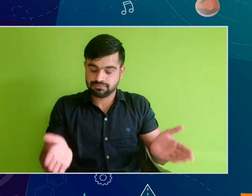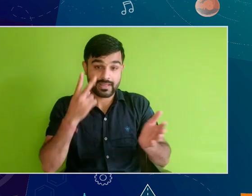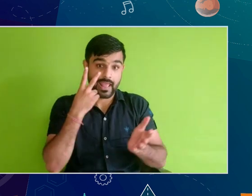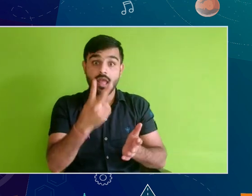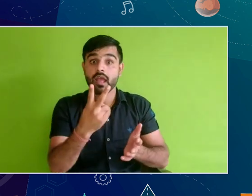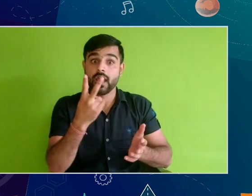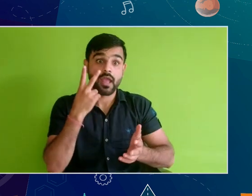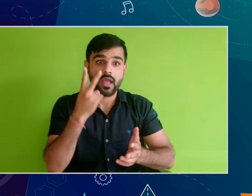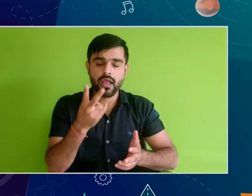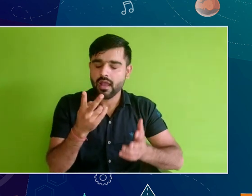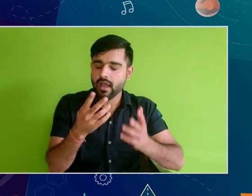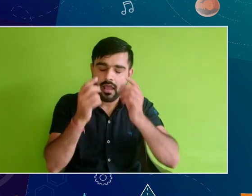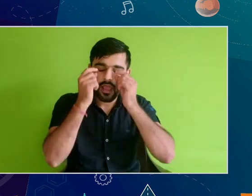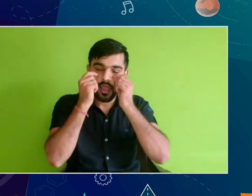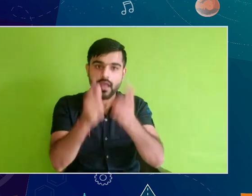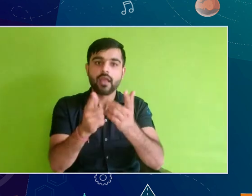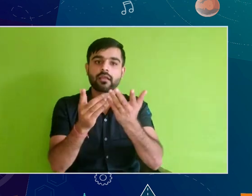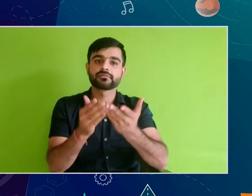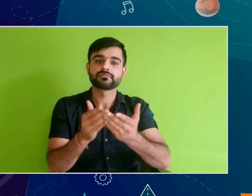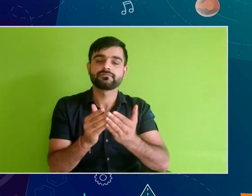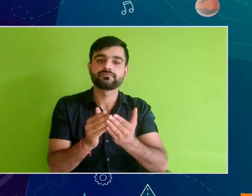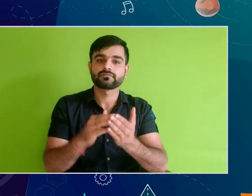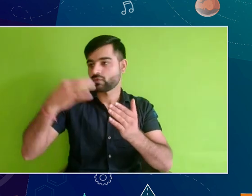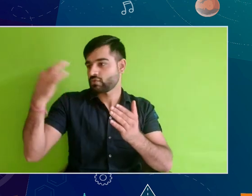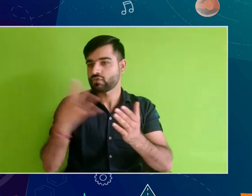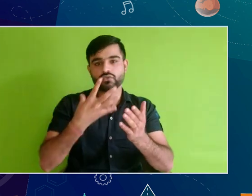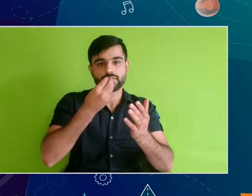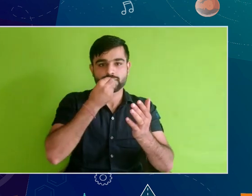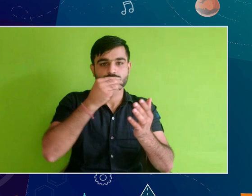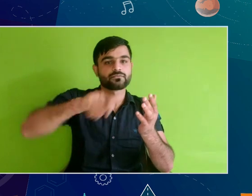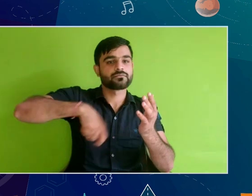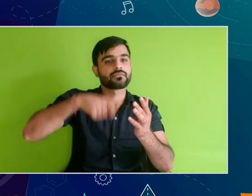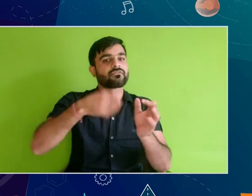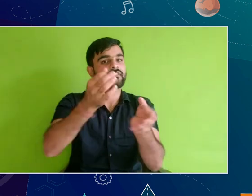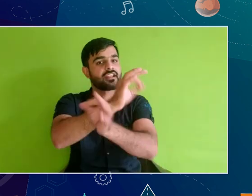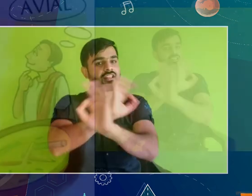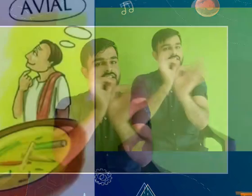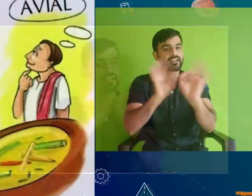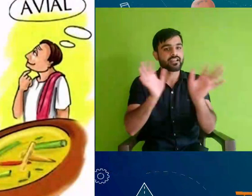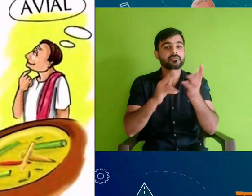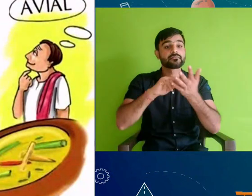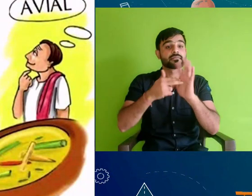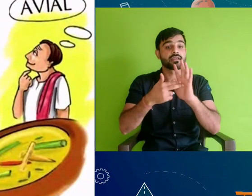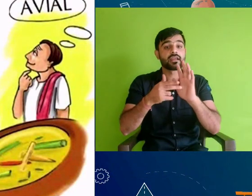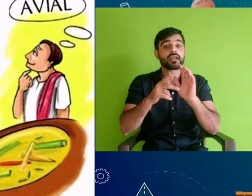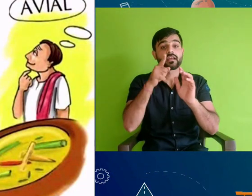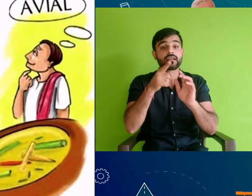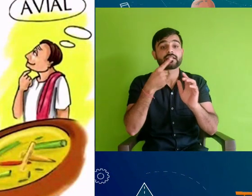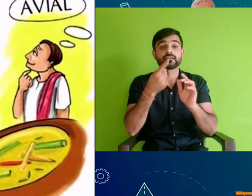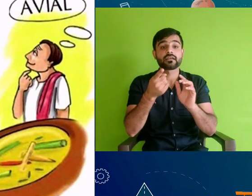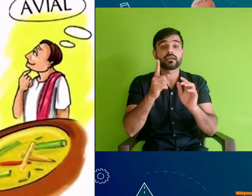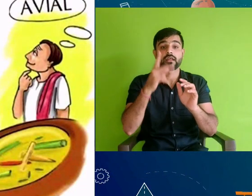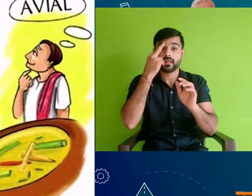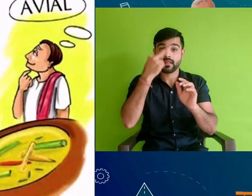अ सरप्राइज, अ न्यू डिश वाज रेडी। सो लो एंड बिहोल्ड मींस व्हेन वी आर सेइंग लुक